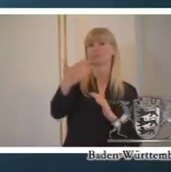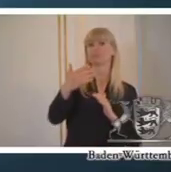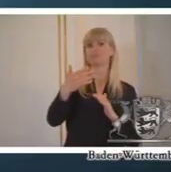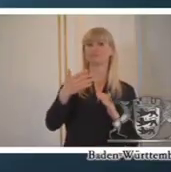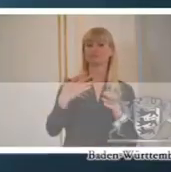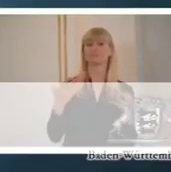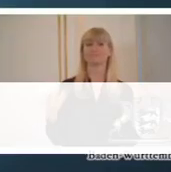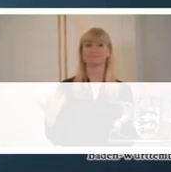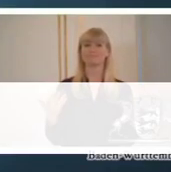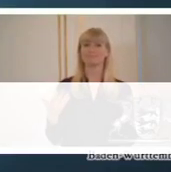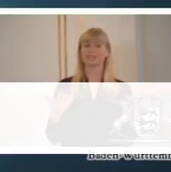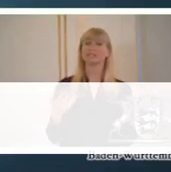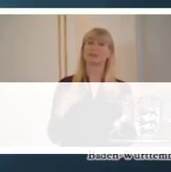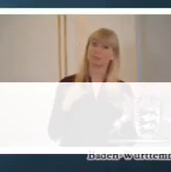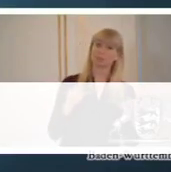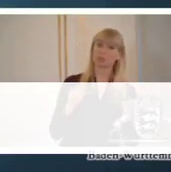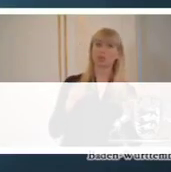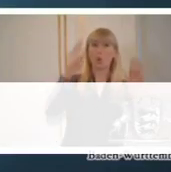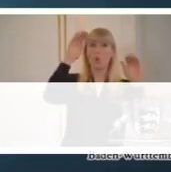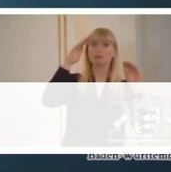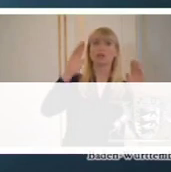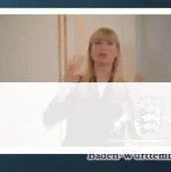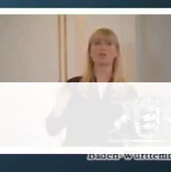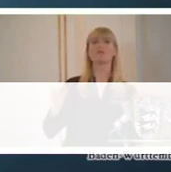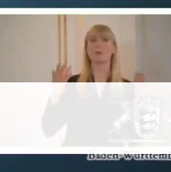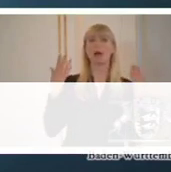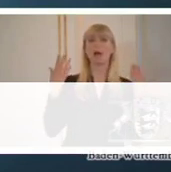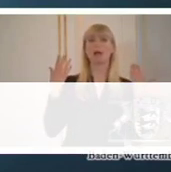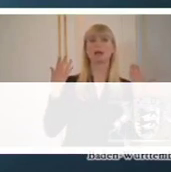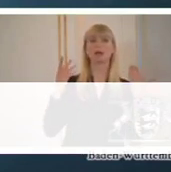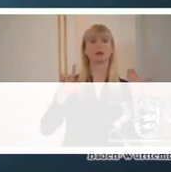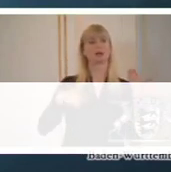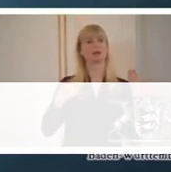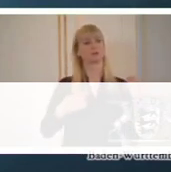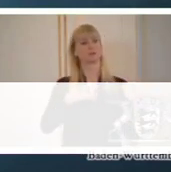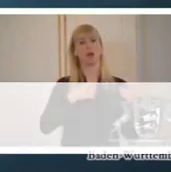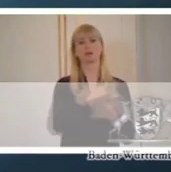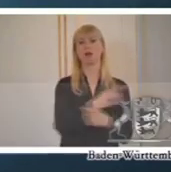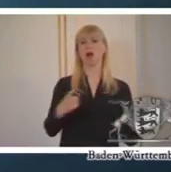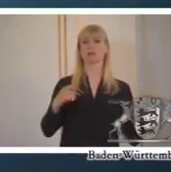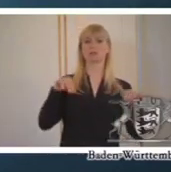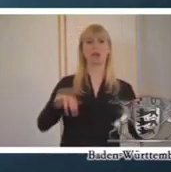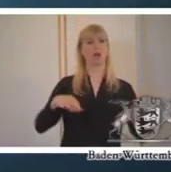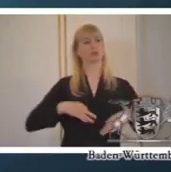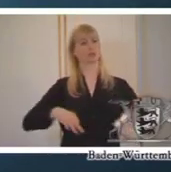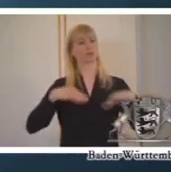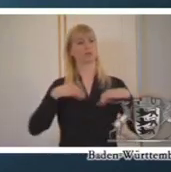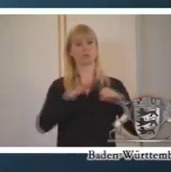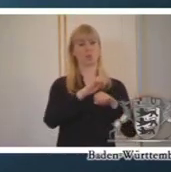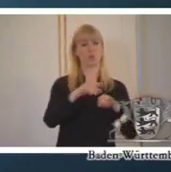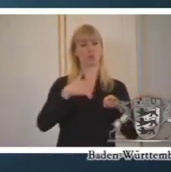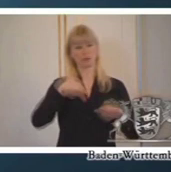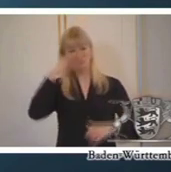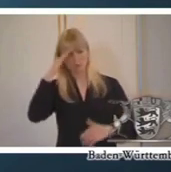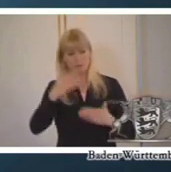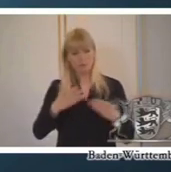Das heißt, auch nach Ostern wird nicht alles auf einmal vorbei sein, sondern wir müssen dann überlegen, wie wir schrittweise, möglicherweise, ob